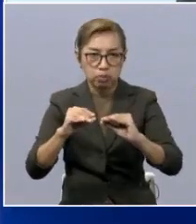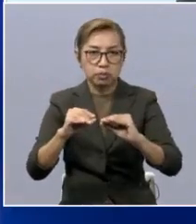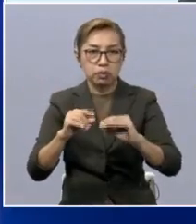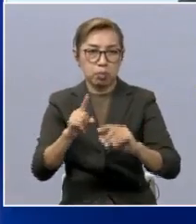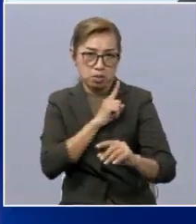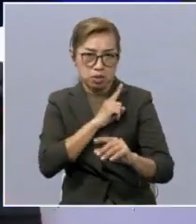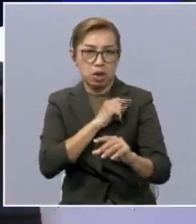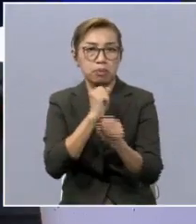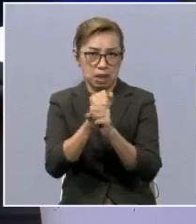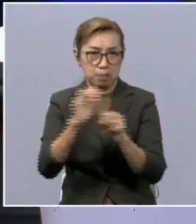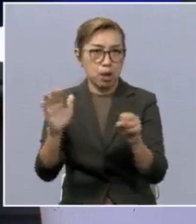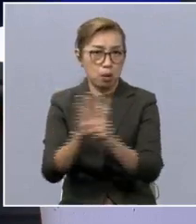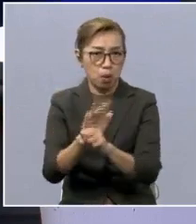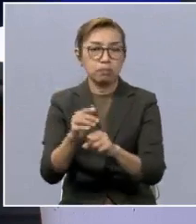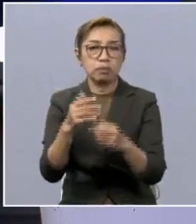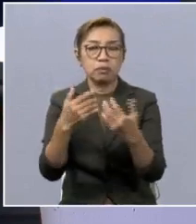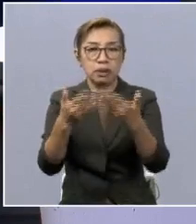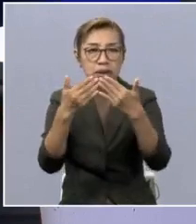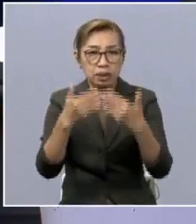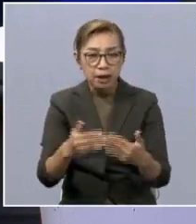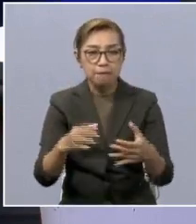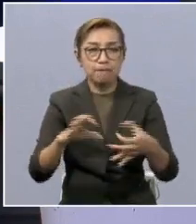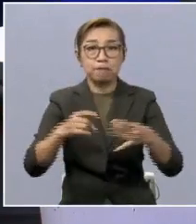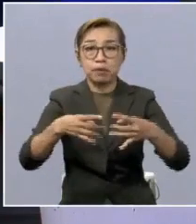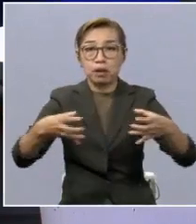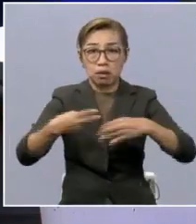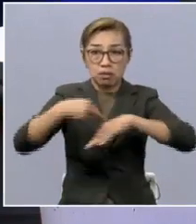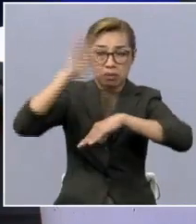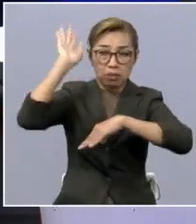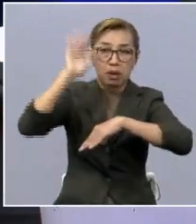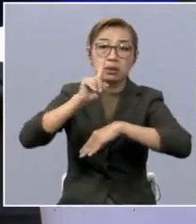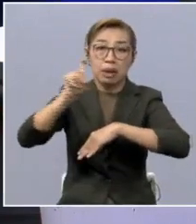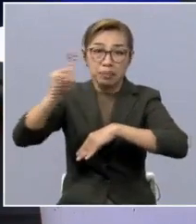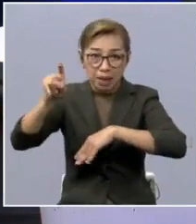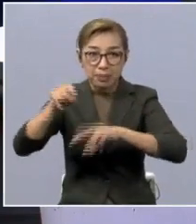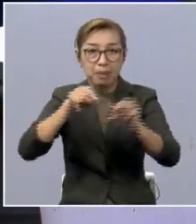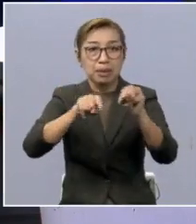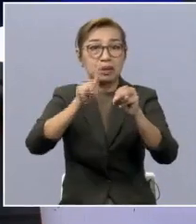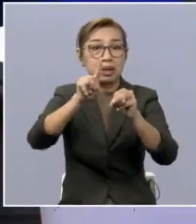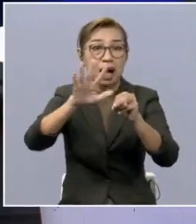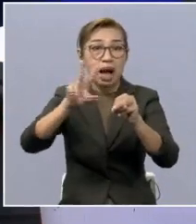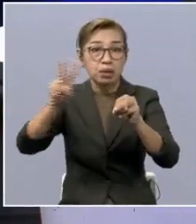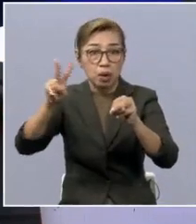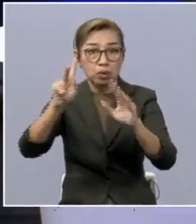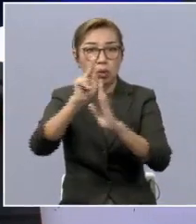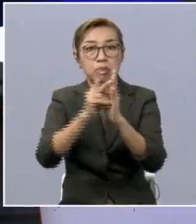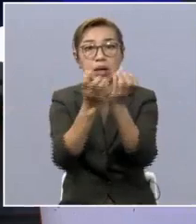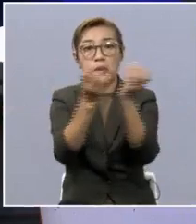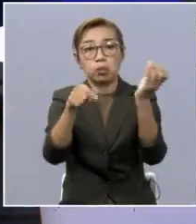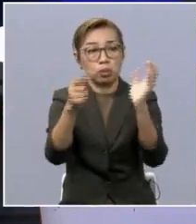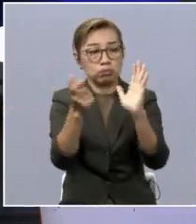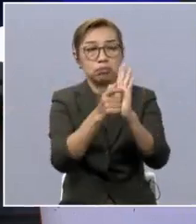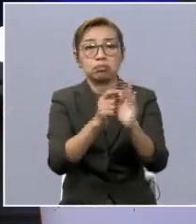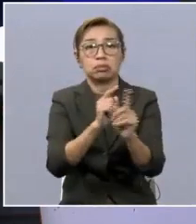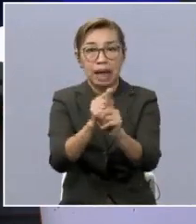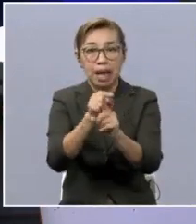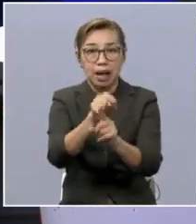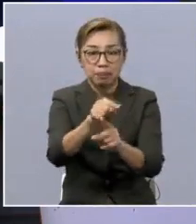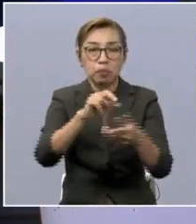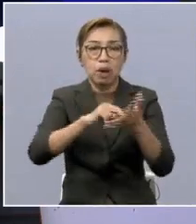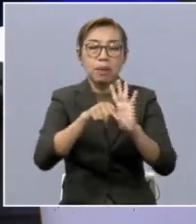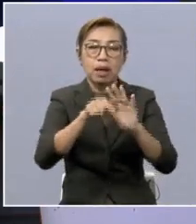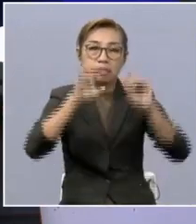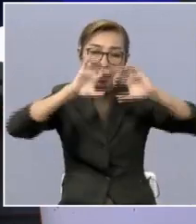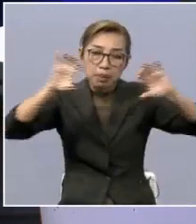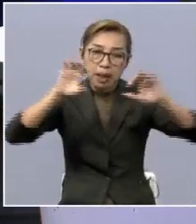การอภิปรายหรือว่าการซักฟอกแบบไม่ลงมติตามมาตรา152ก็เป็นไปตามรัฐธรรมนูญเนี่ยนะครับที่จะชี้ให้เห็นช่อง